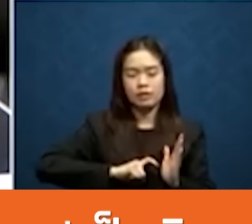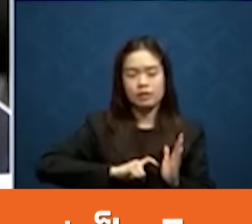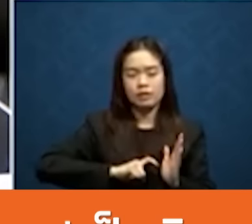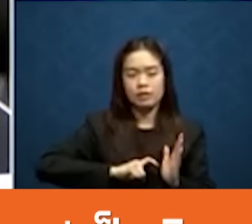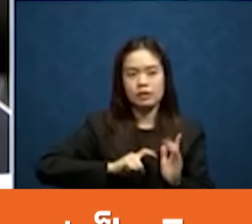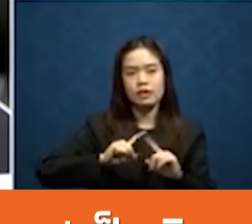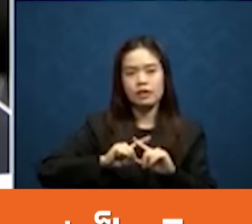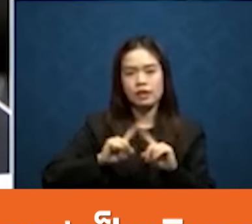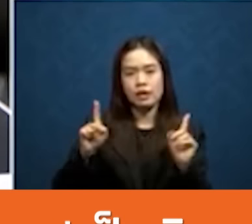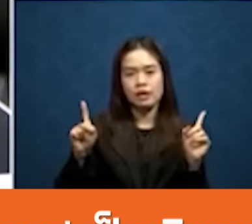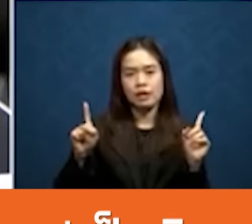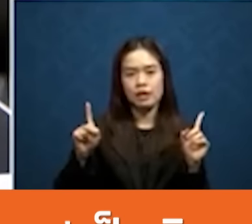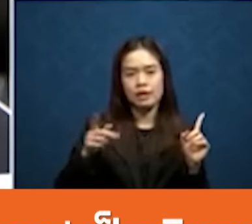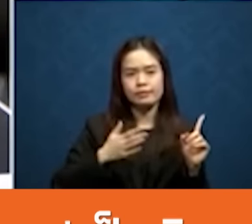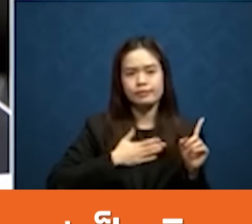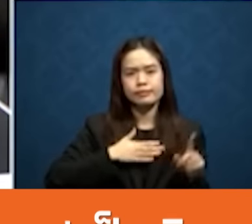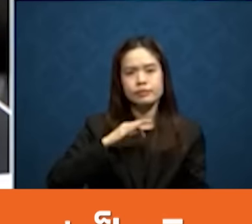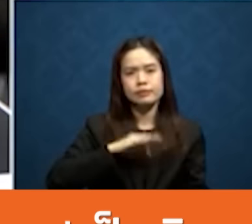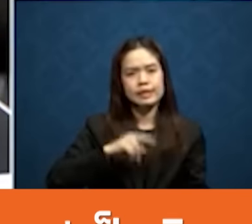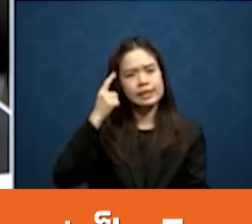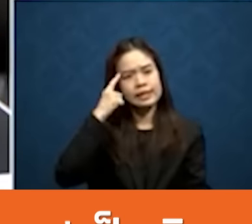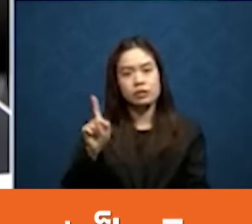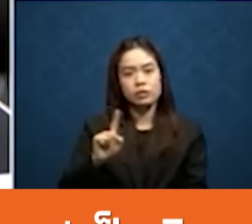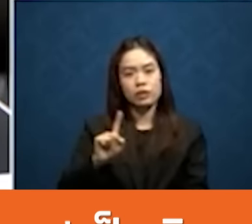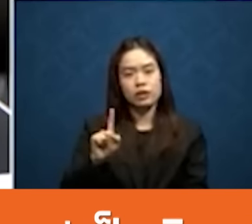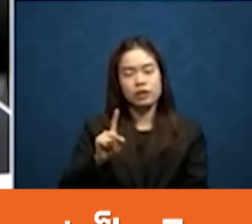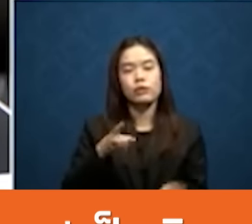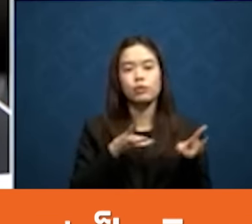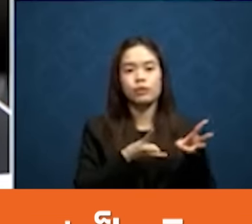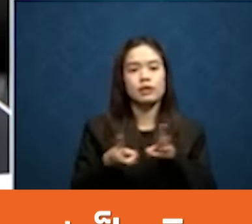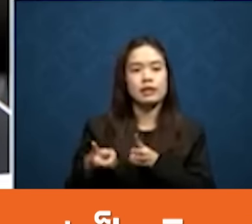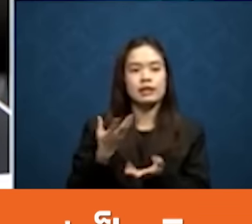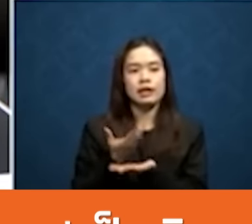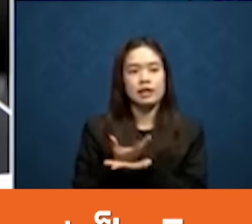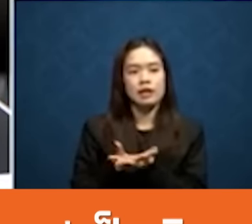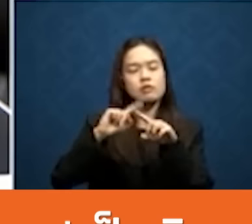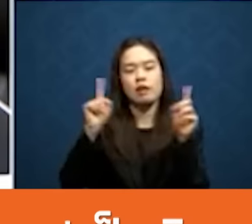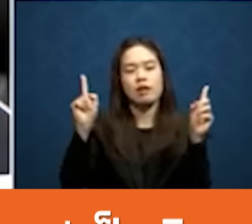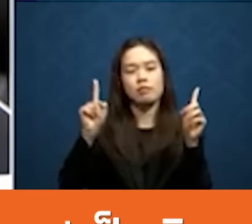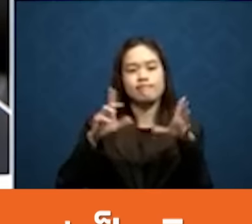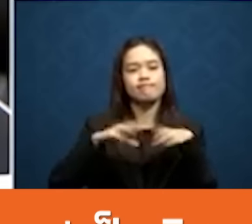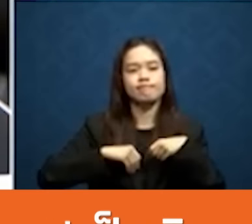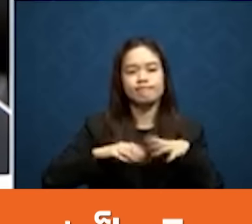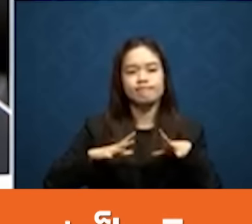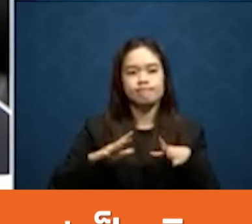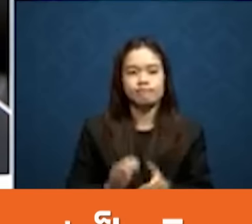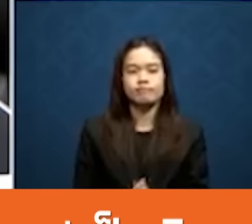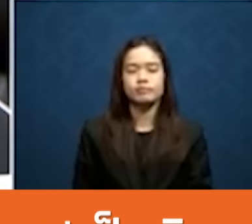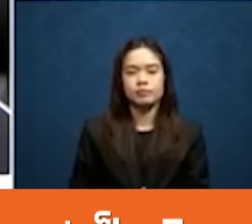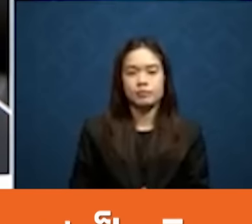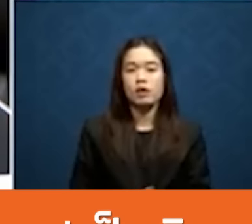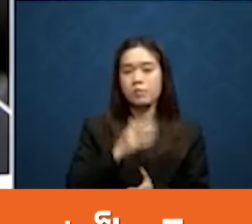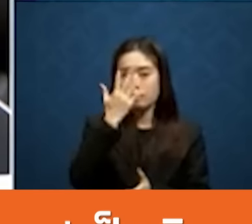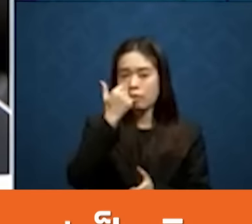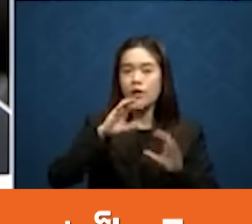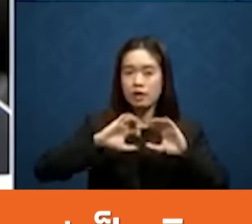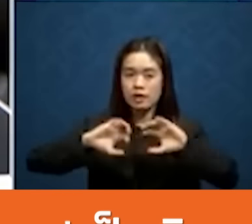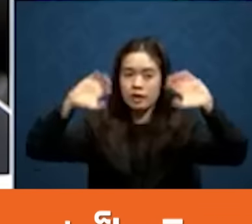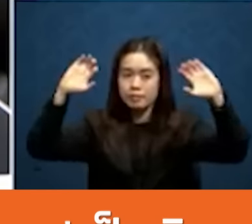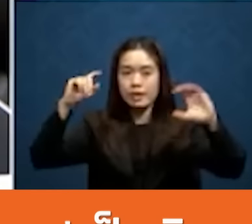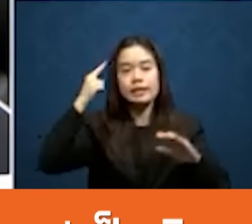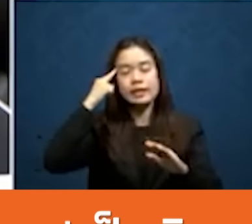เงินแต่ดิฉันไม่เห็นด้วยกับวิธีการที่จะแจกเป็นเงินดิจิตอลไหนๆรัฐบาลก็จะแจก